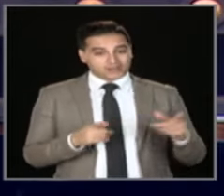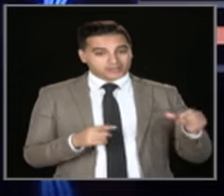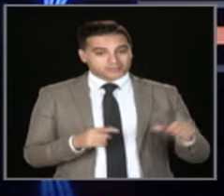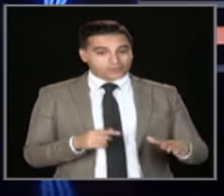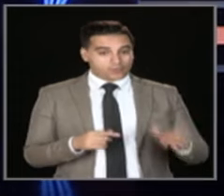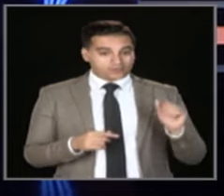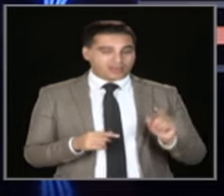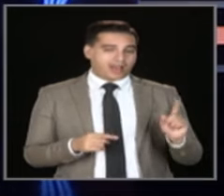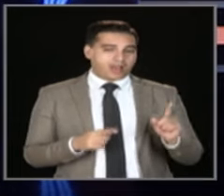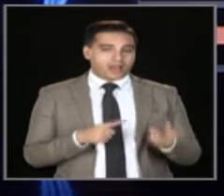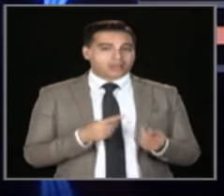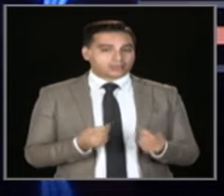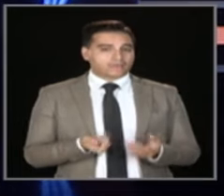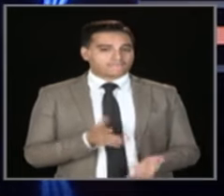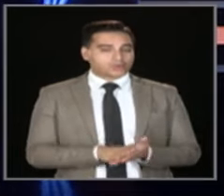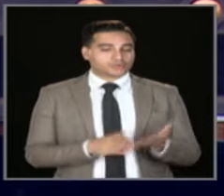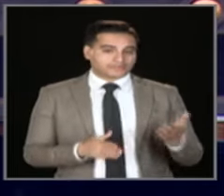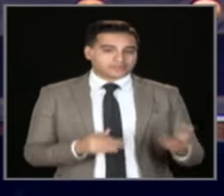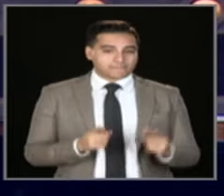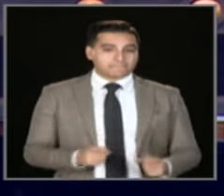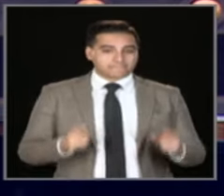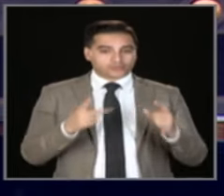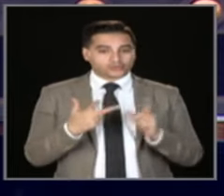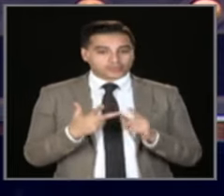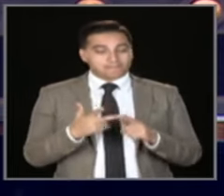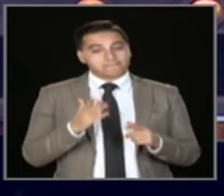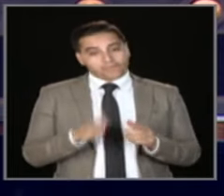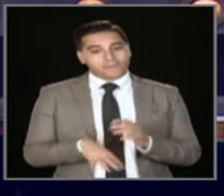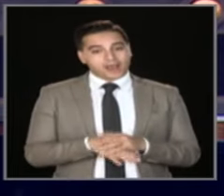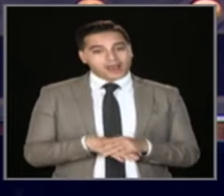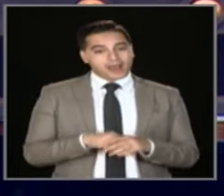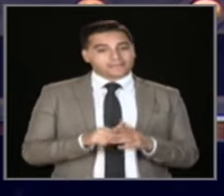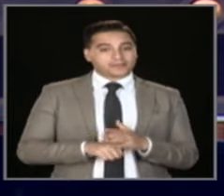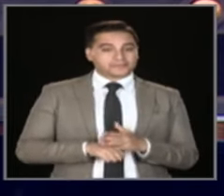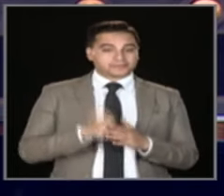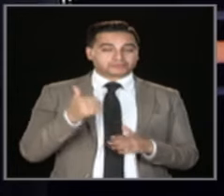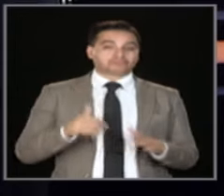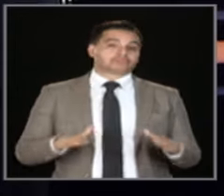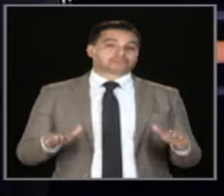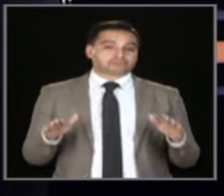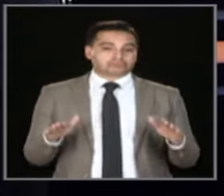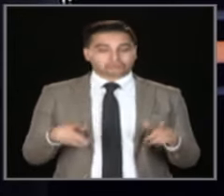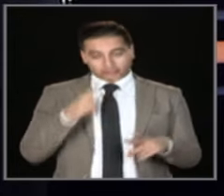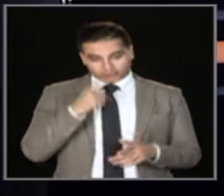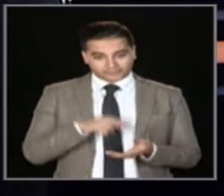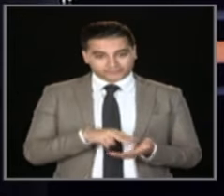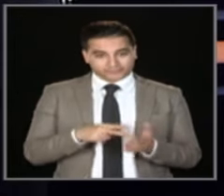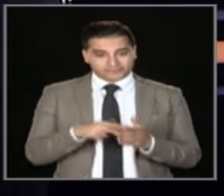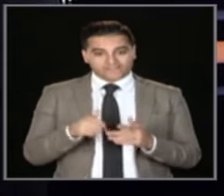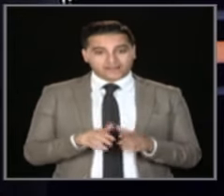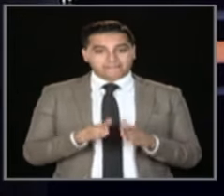ودع البطولة، لا لا خالص، لا لسه الماتش الثالث ممكن يكون حاسم، حدش عارف. في دور